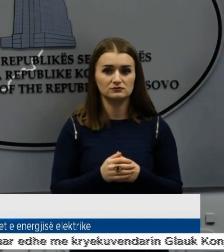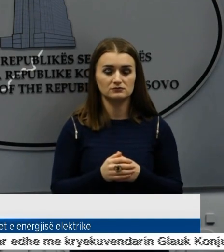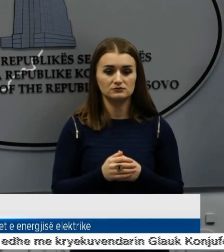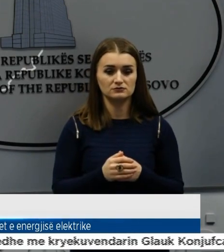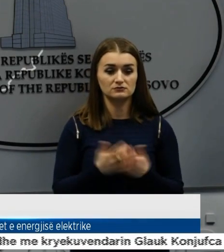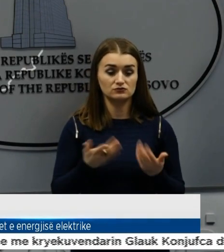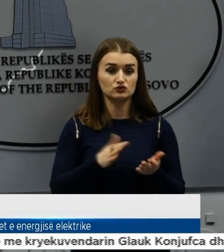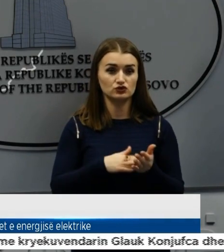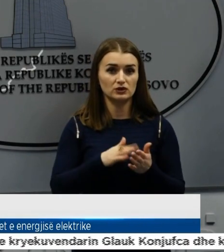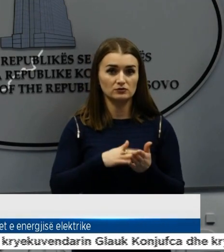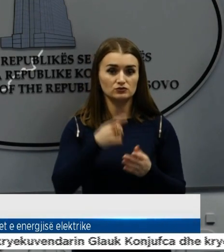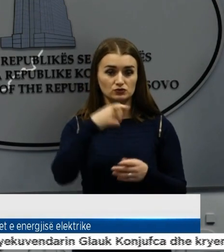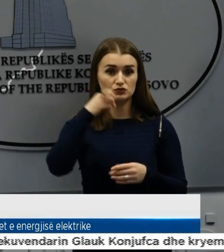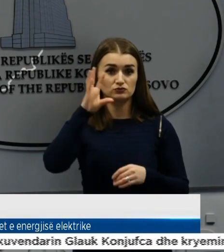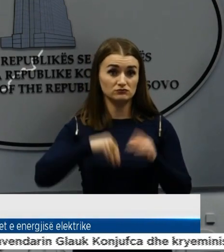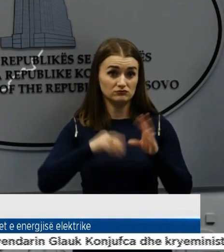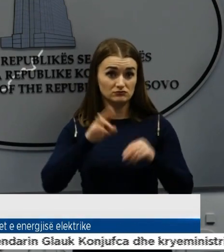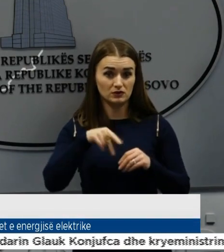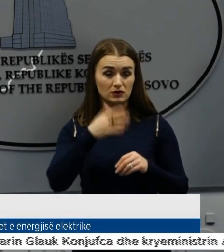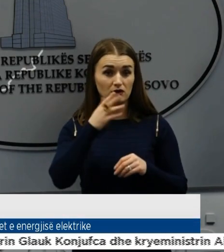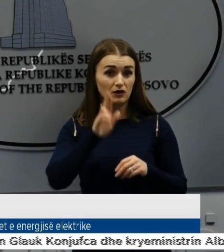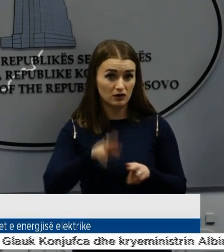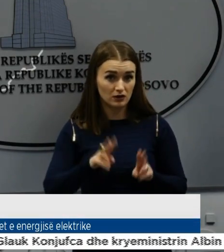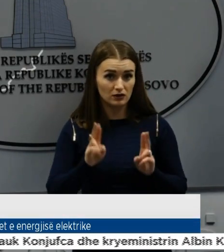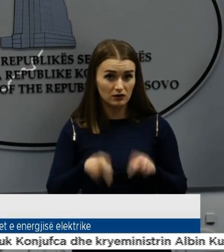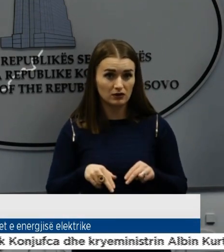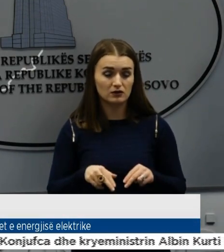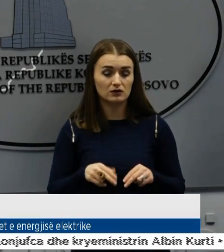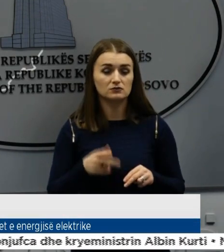reduktime është mirë që